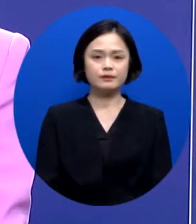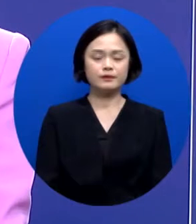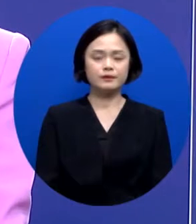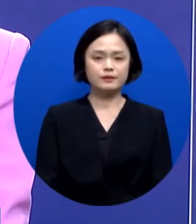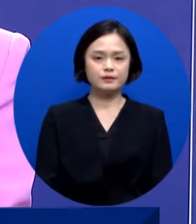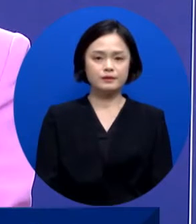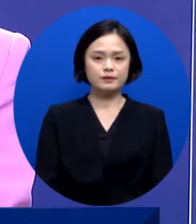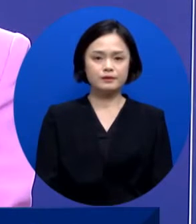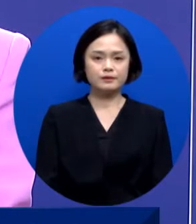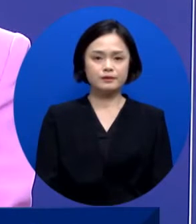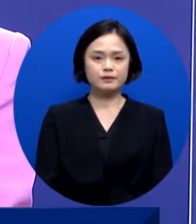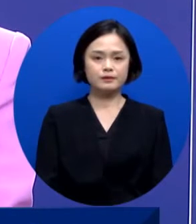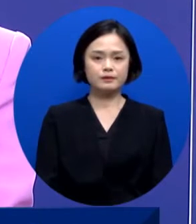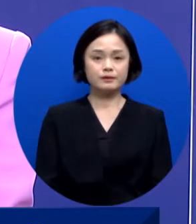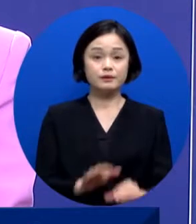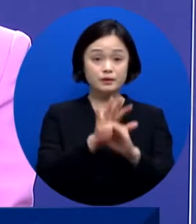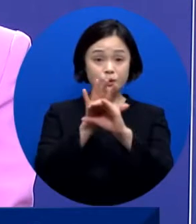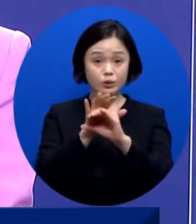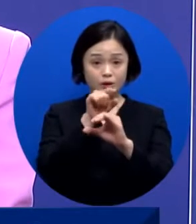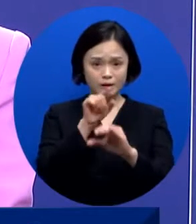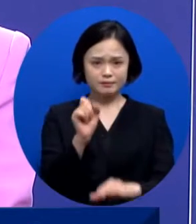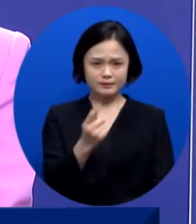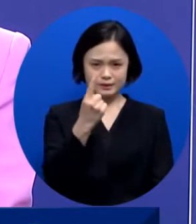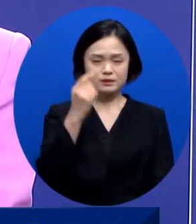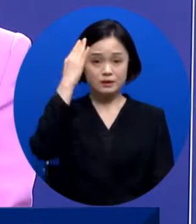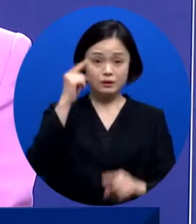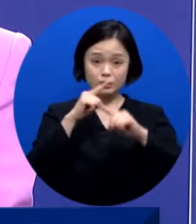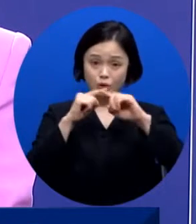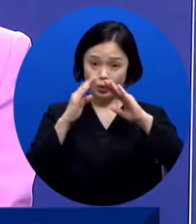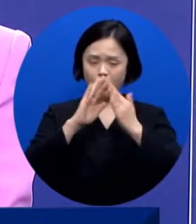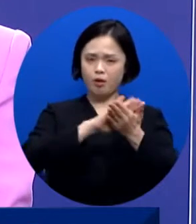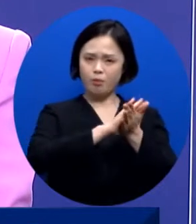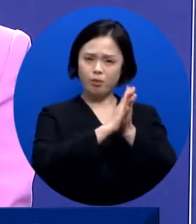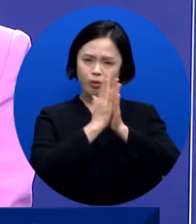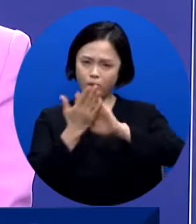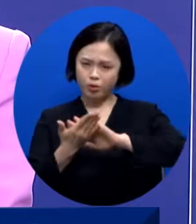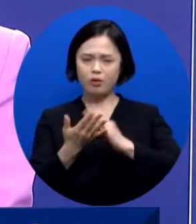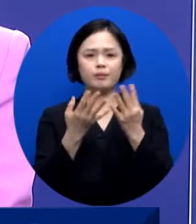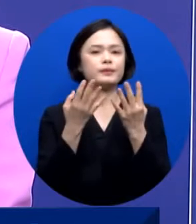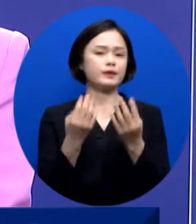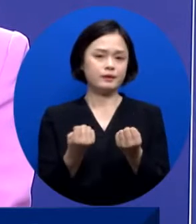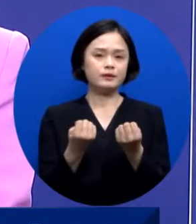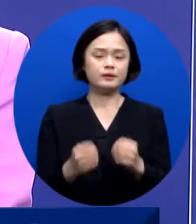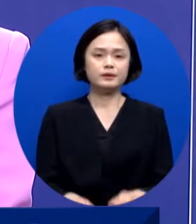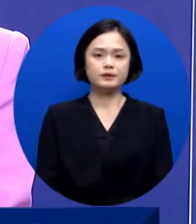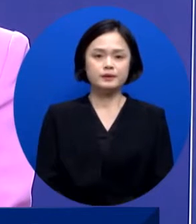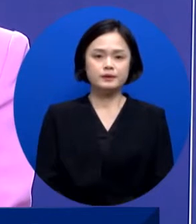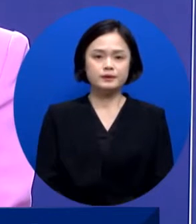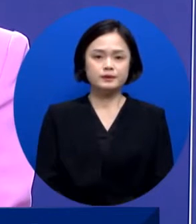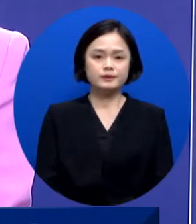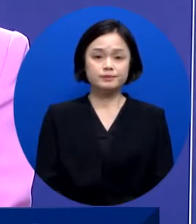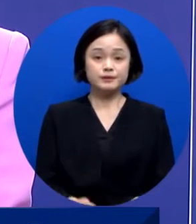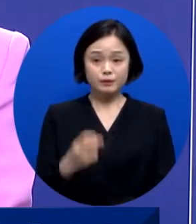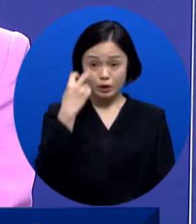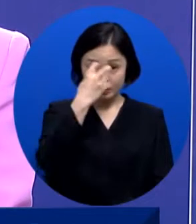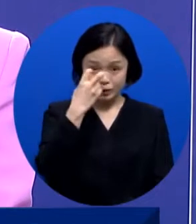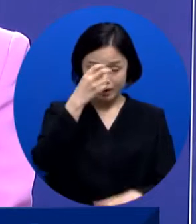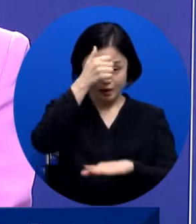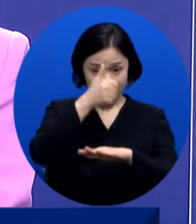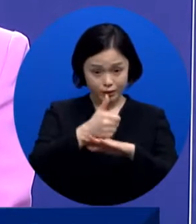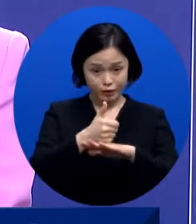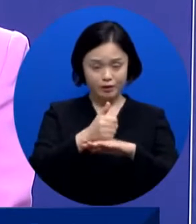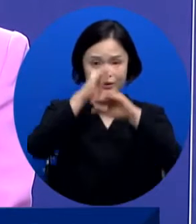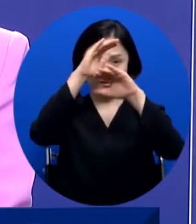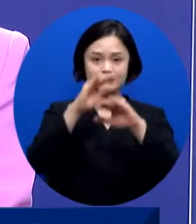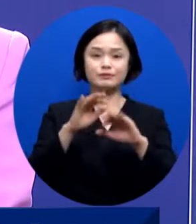다음 소식입니다. 코로나19로 한국 교회가 많은 변화를 겪고 있습니다. 통계와 추적 조사를 바탕으로 어떤 변화들이